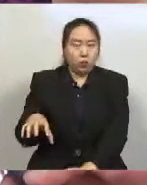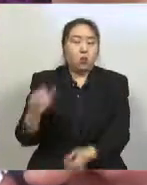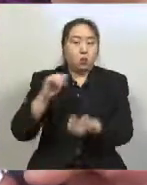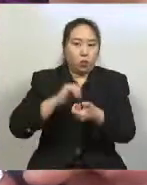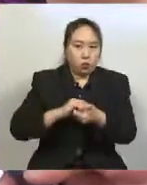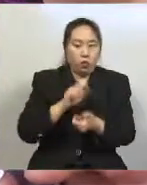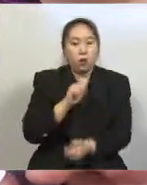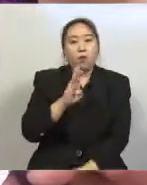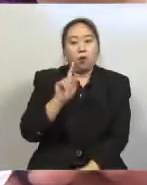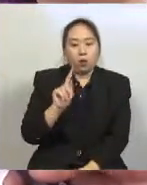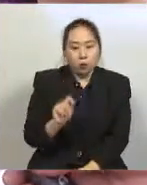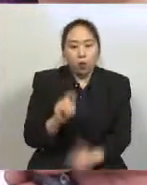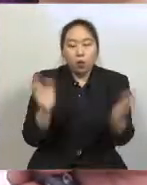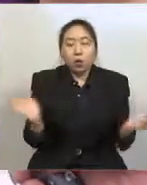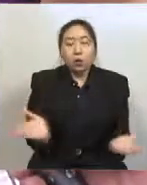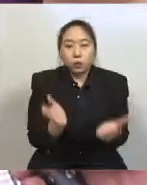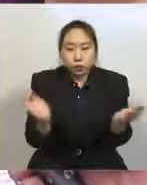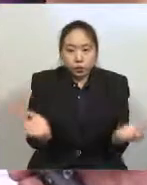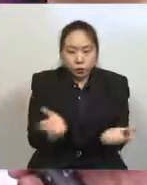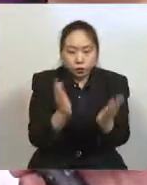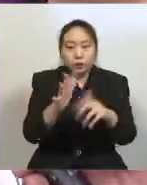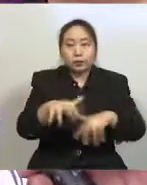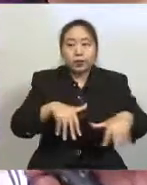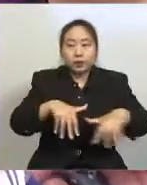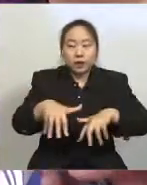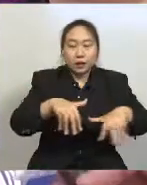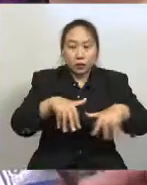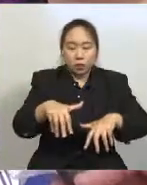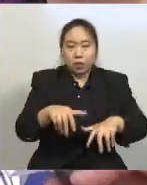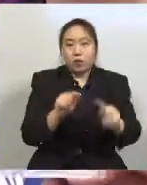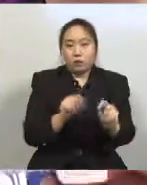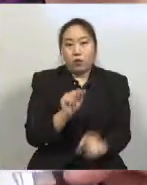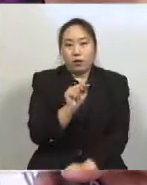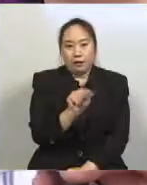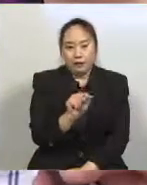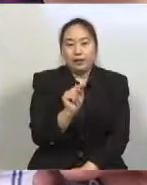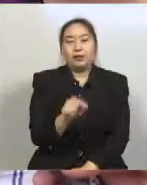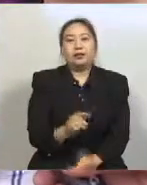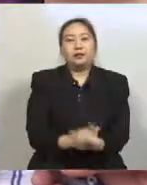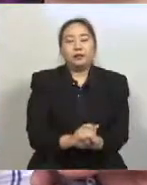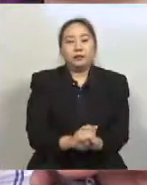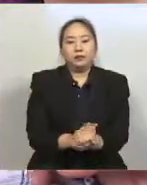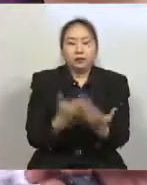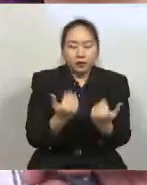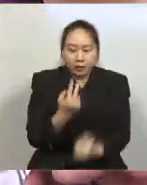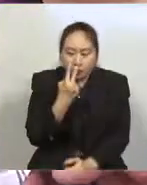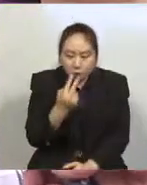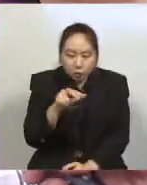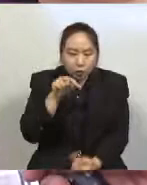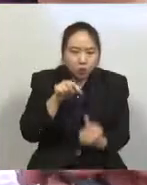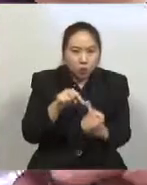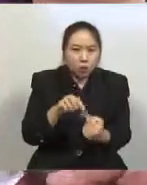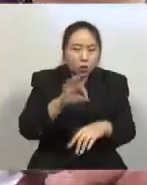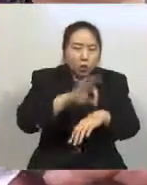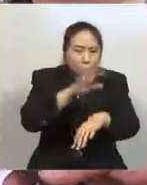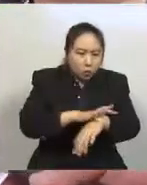อบต.ท่าอิฐก็รณรงค์ให้พี่น้องประชาชนในตำบลท่าอิฐของเราเนี่ยทำลายแหล่งเพาะพันธุ์ยุงลายหรือยุง